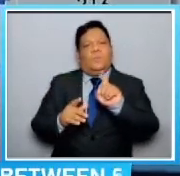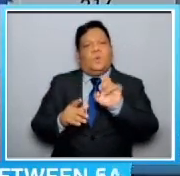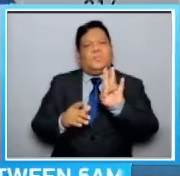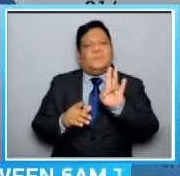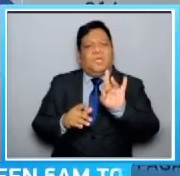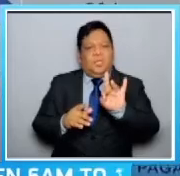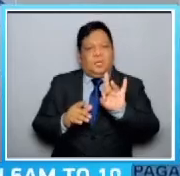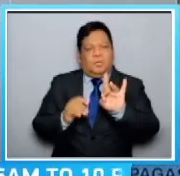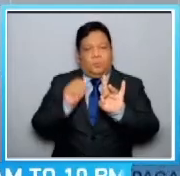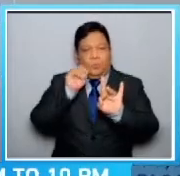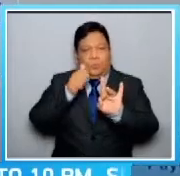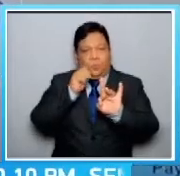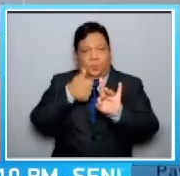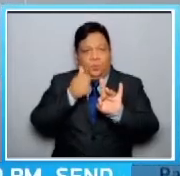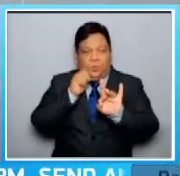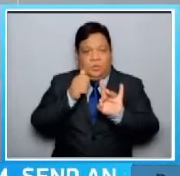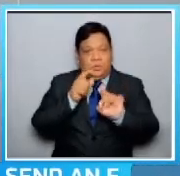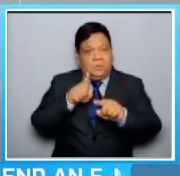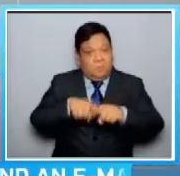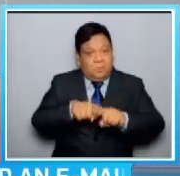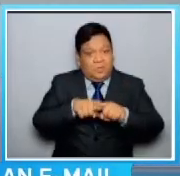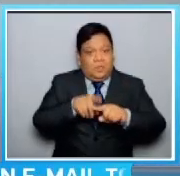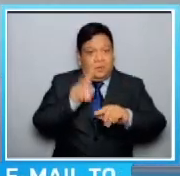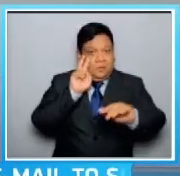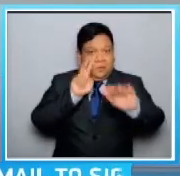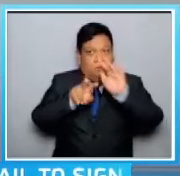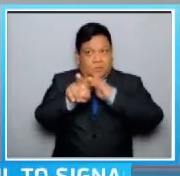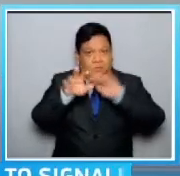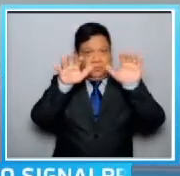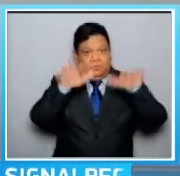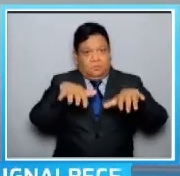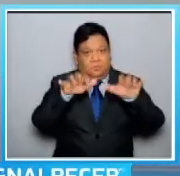Kung masusunod yung aming rainfall forecast